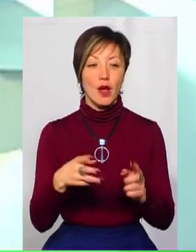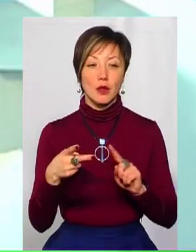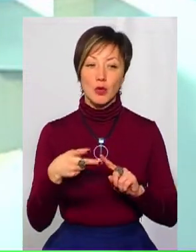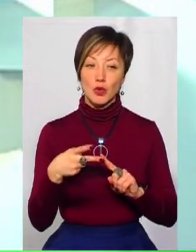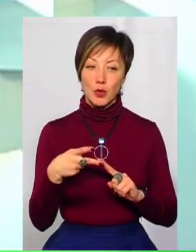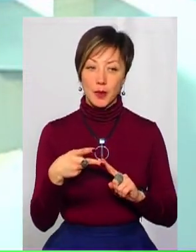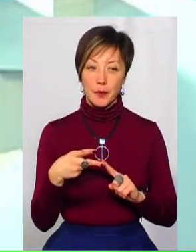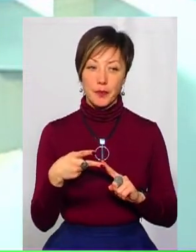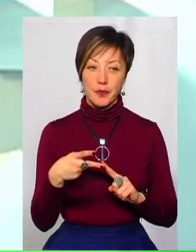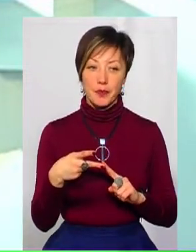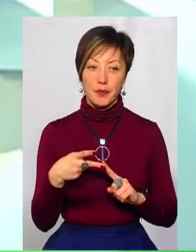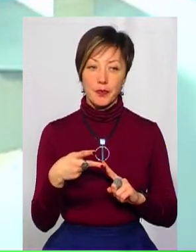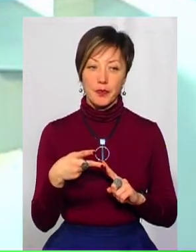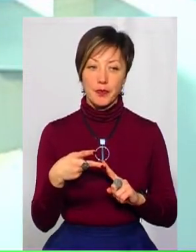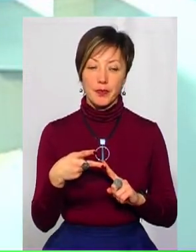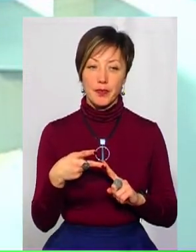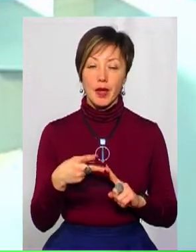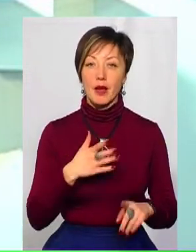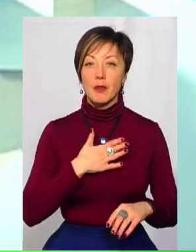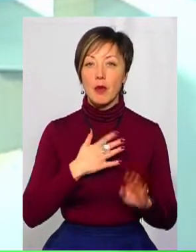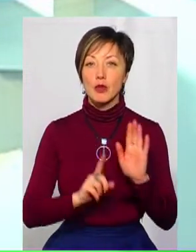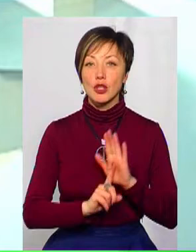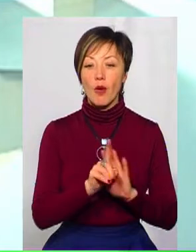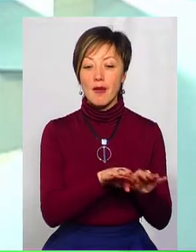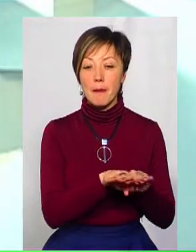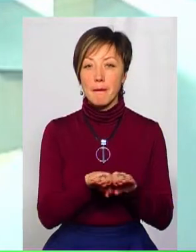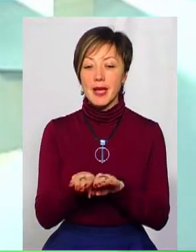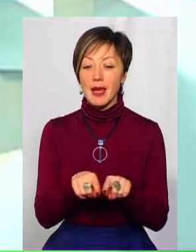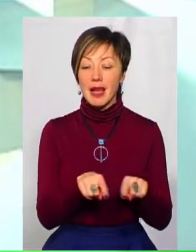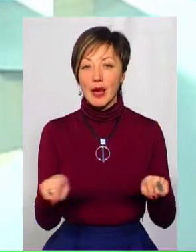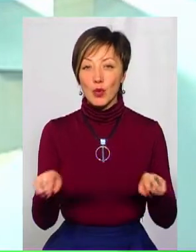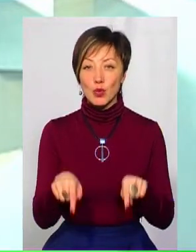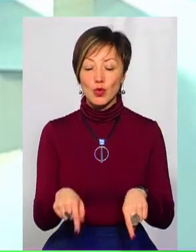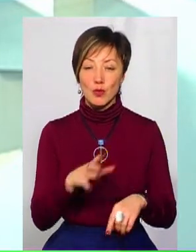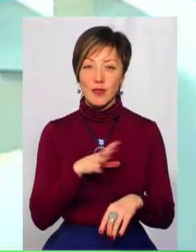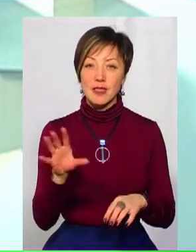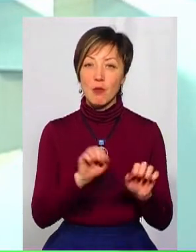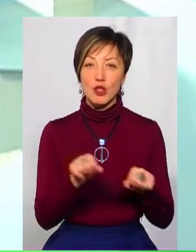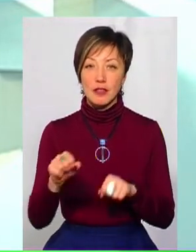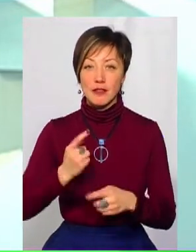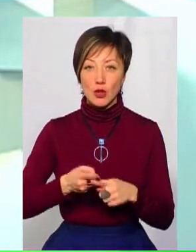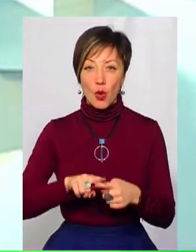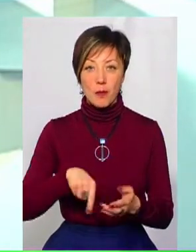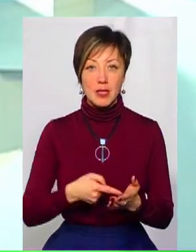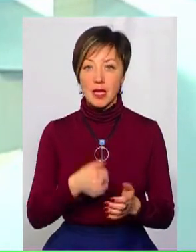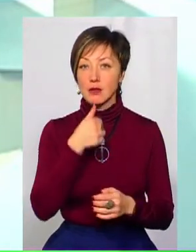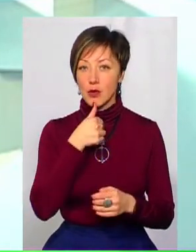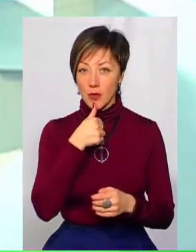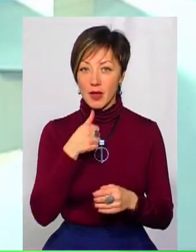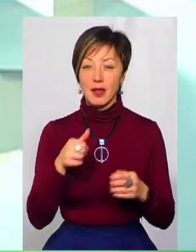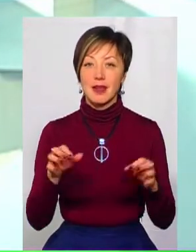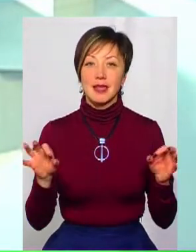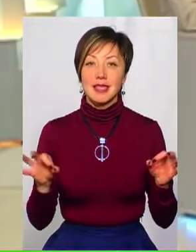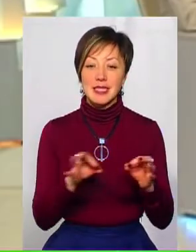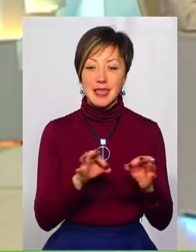По-друге, типу, мій початковий період був саме тут. І всі можливості цього міста, які я тільки могла спробувати зіграти